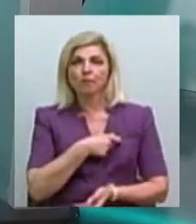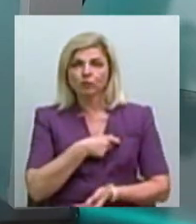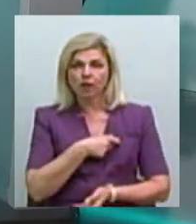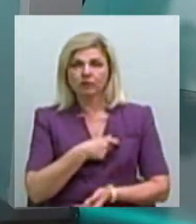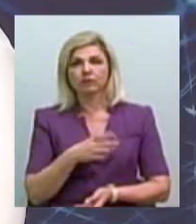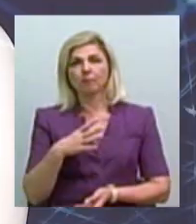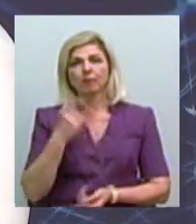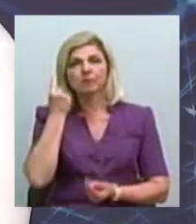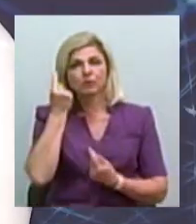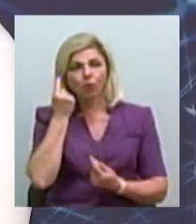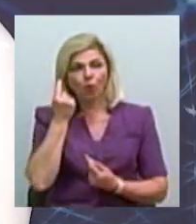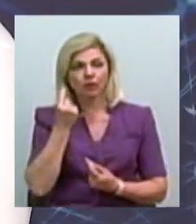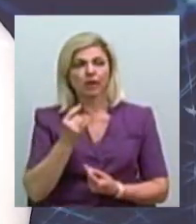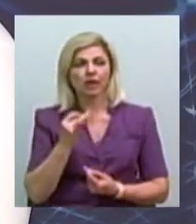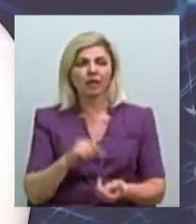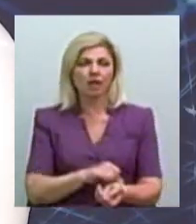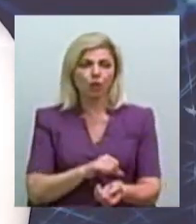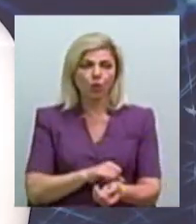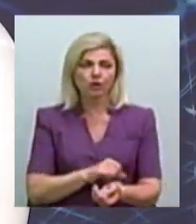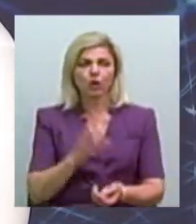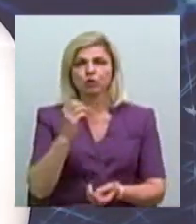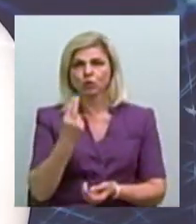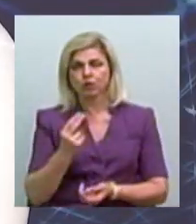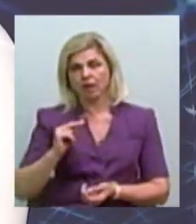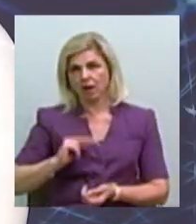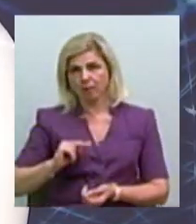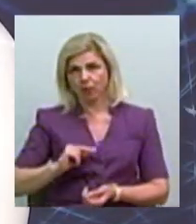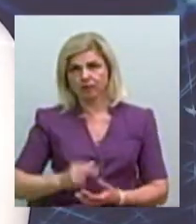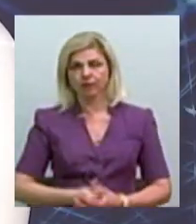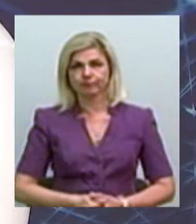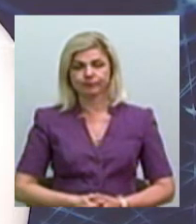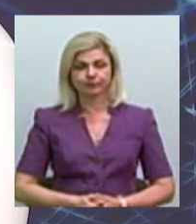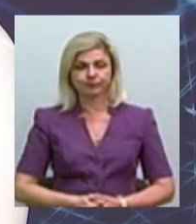были психологи, наркологи, социальные работники.